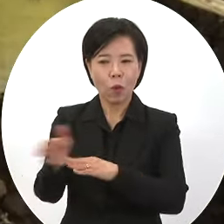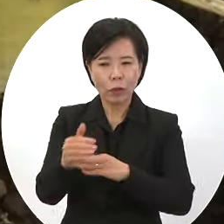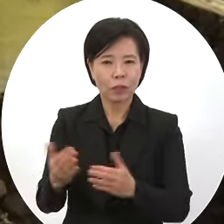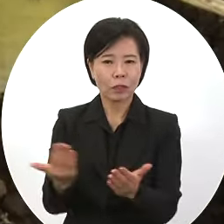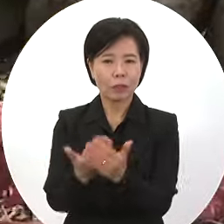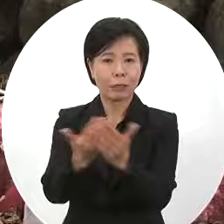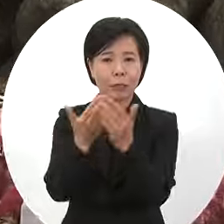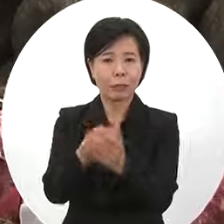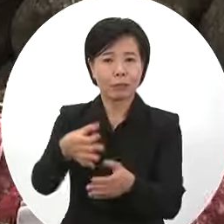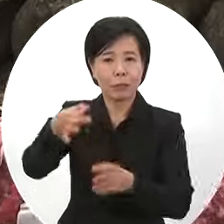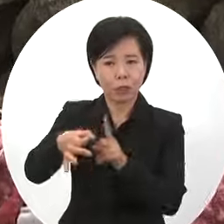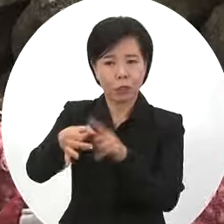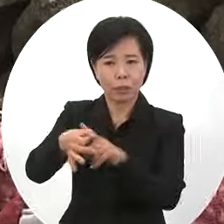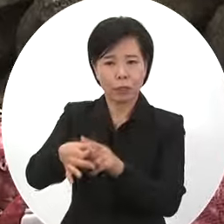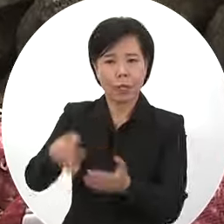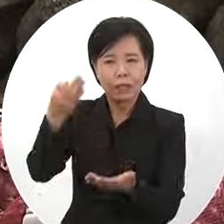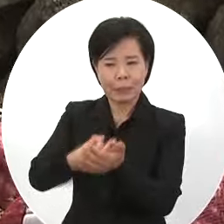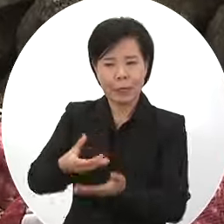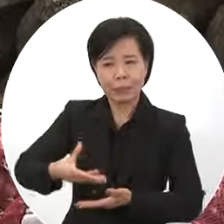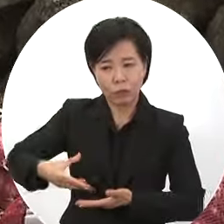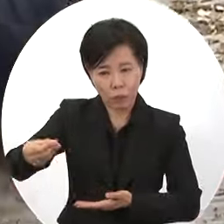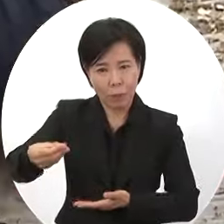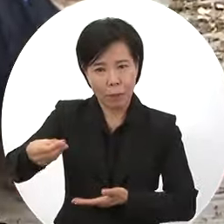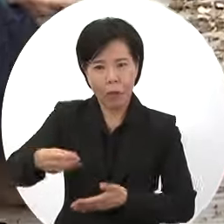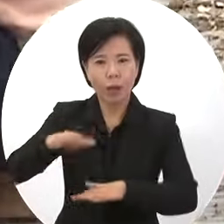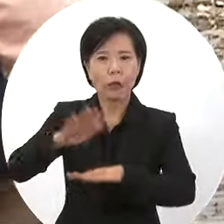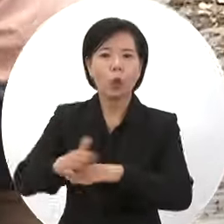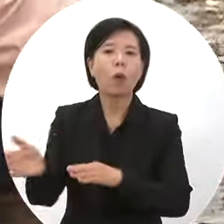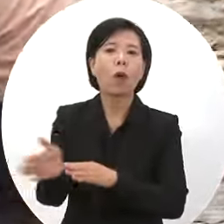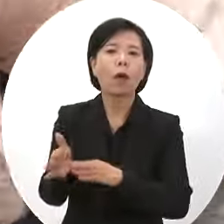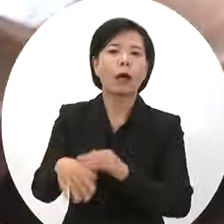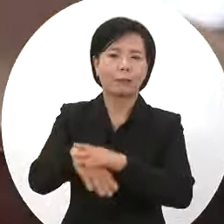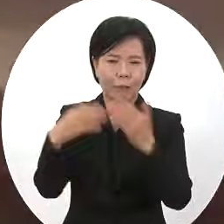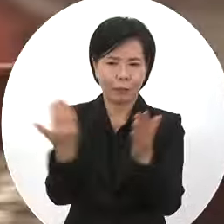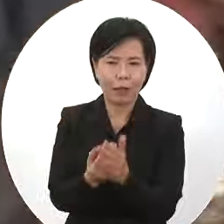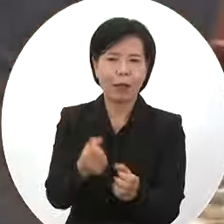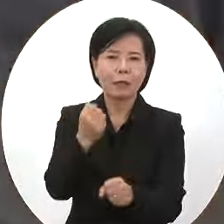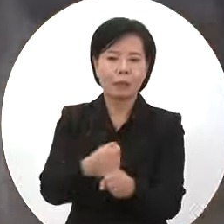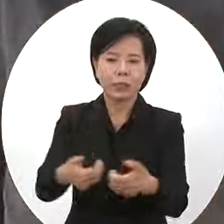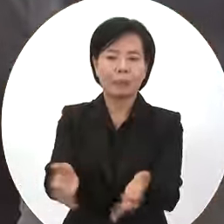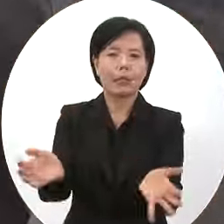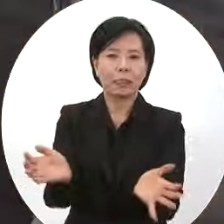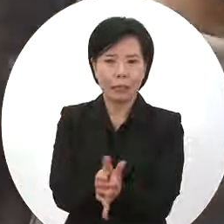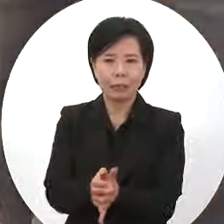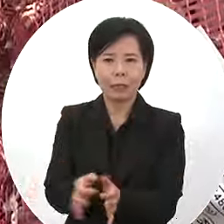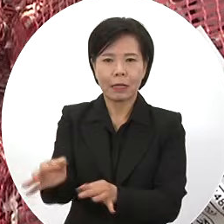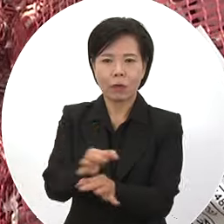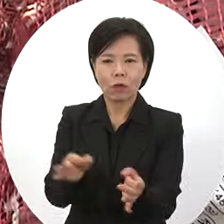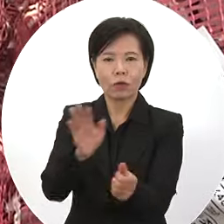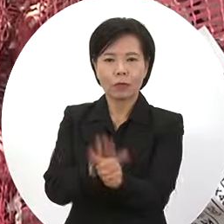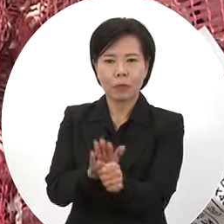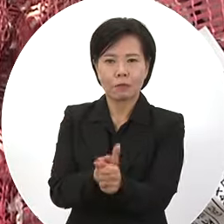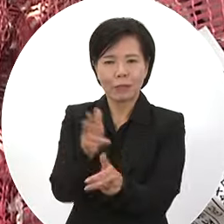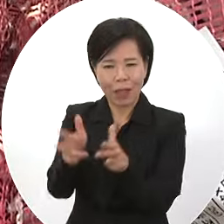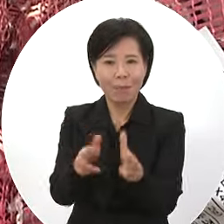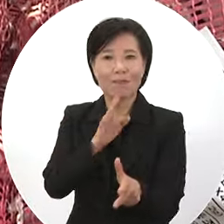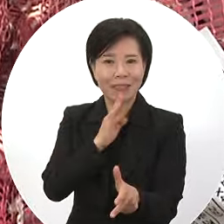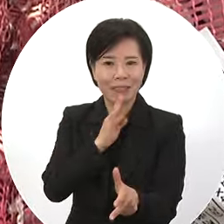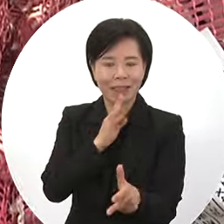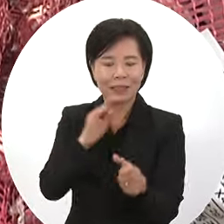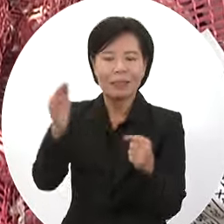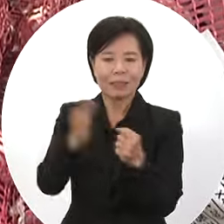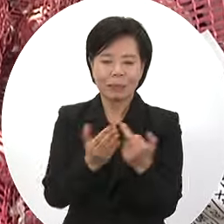지역농어촌진흥기금 저금리 융자 지원은 도내 농어가와 생산자단체를 대상으로 저금리 경영자금을 지원하는